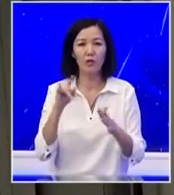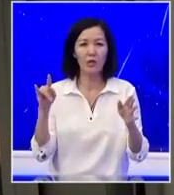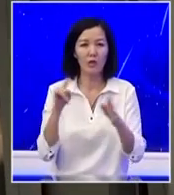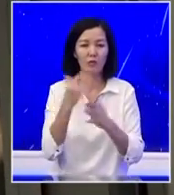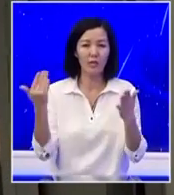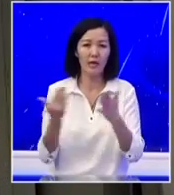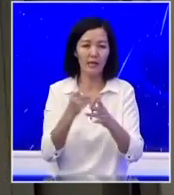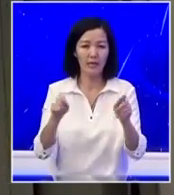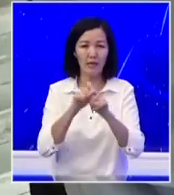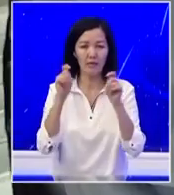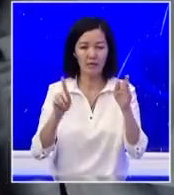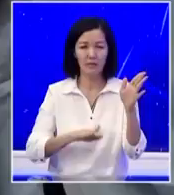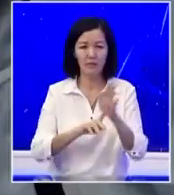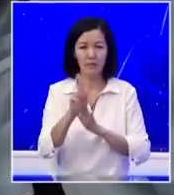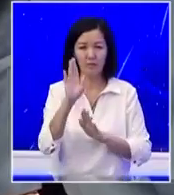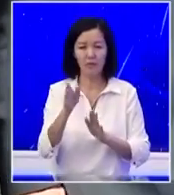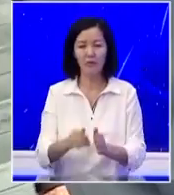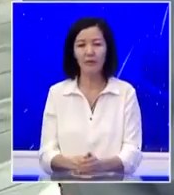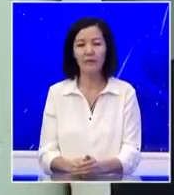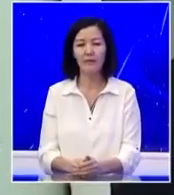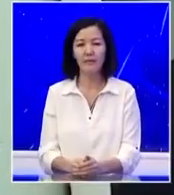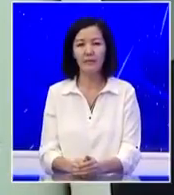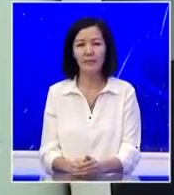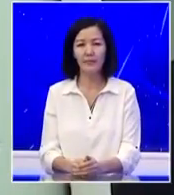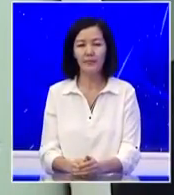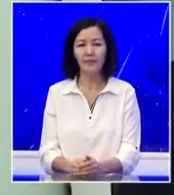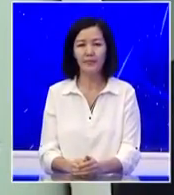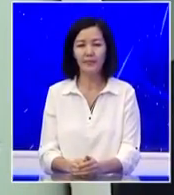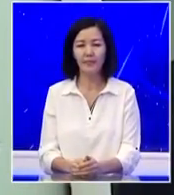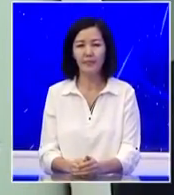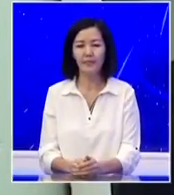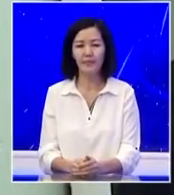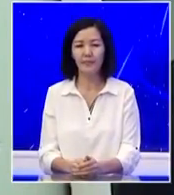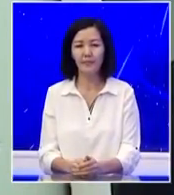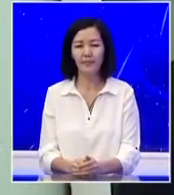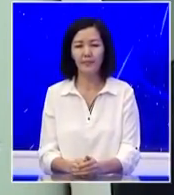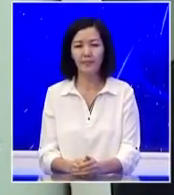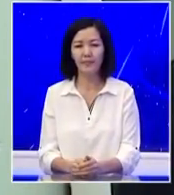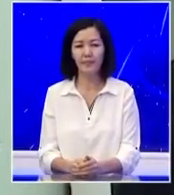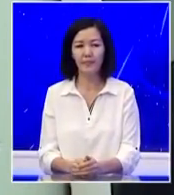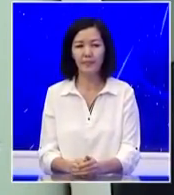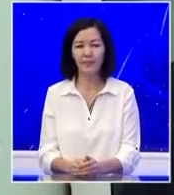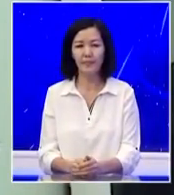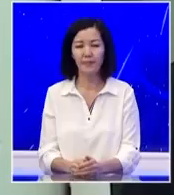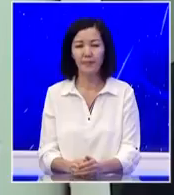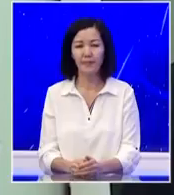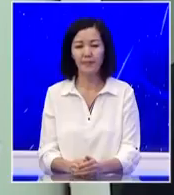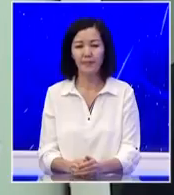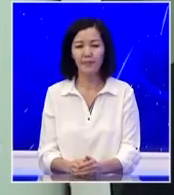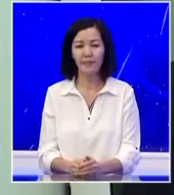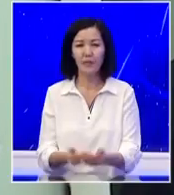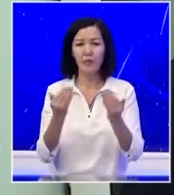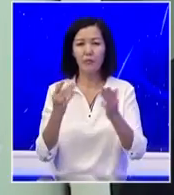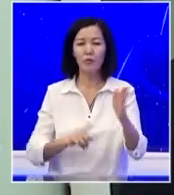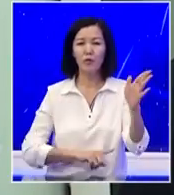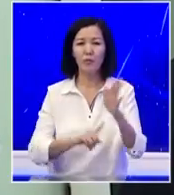рейсі де іске қосылады. Первое требование работникам авиакомпаний.